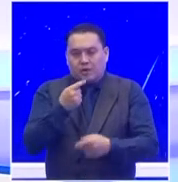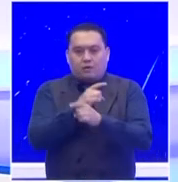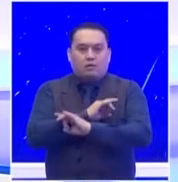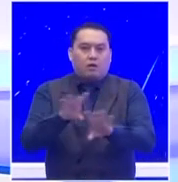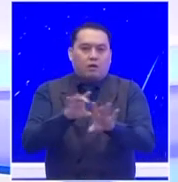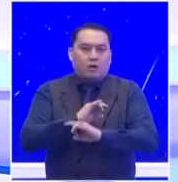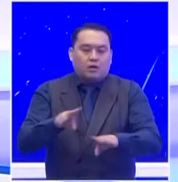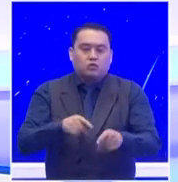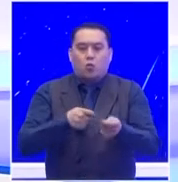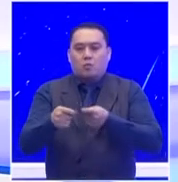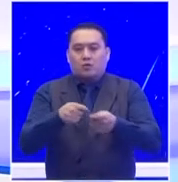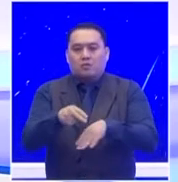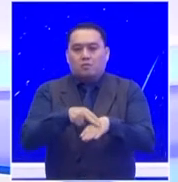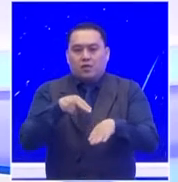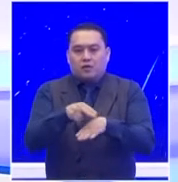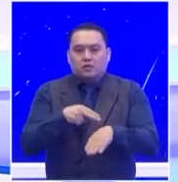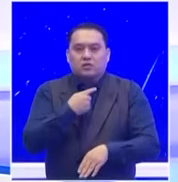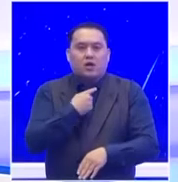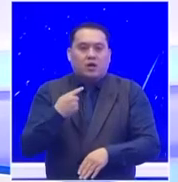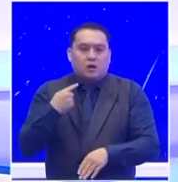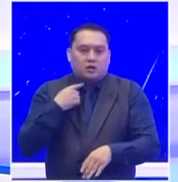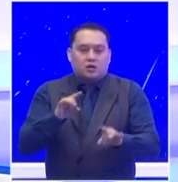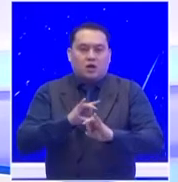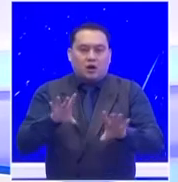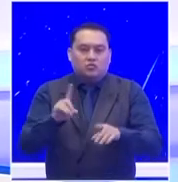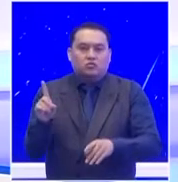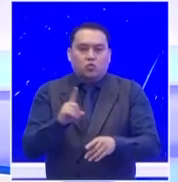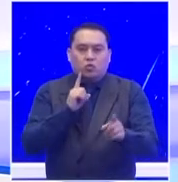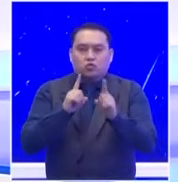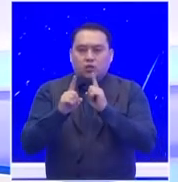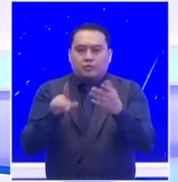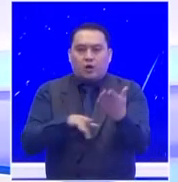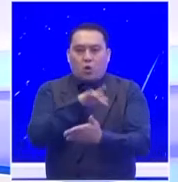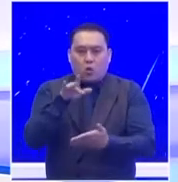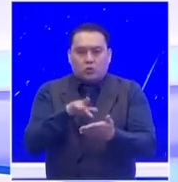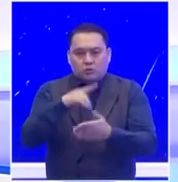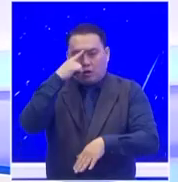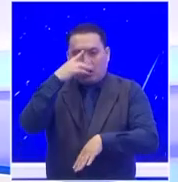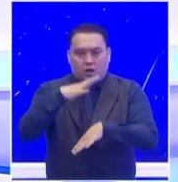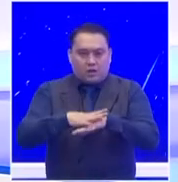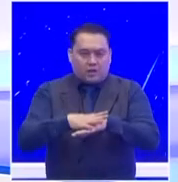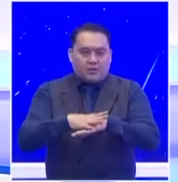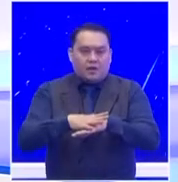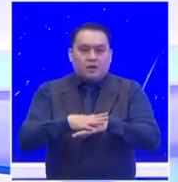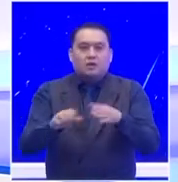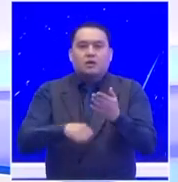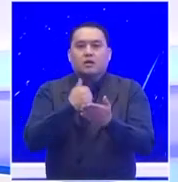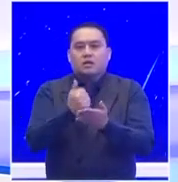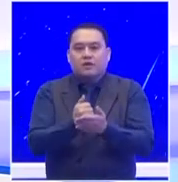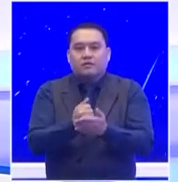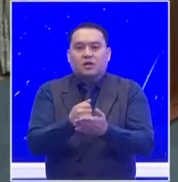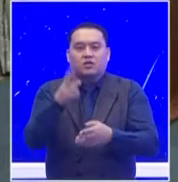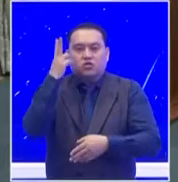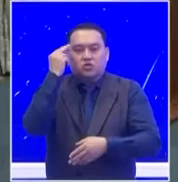рассказал начальник управления полиции областного центра Аскар Нурсапа на заседании в городском акимате. Таким образом, основную массу от